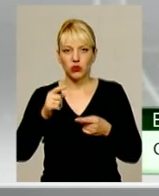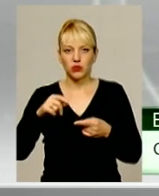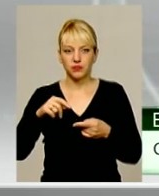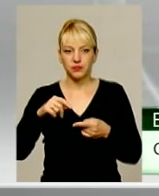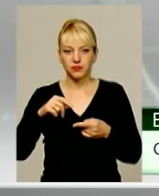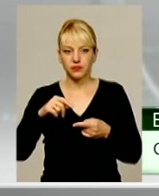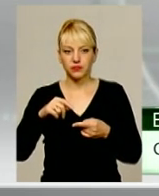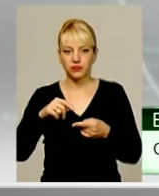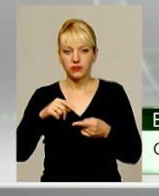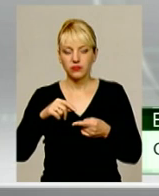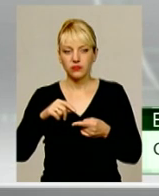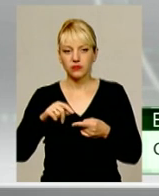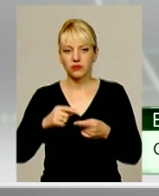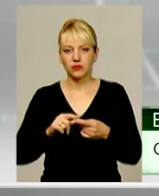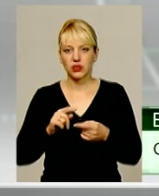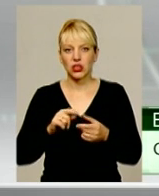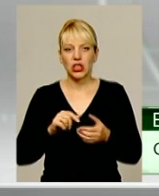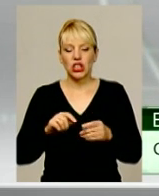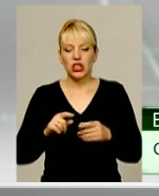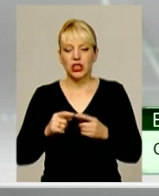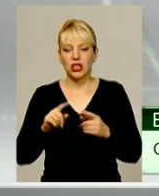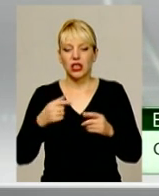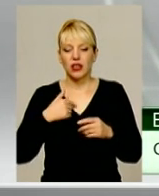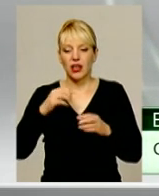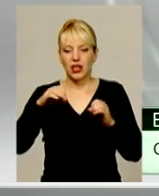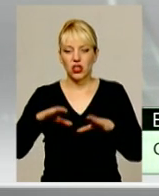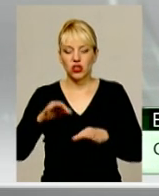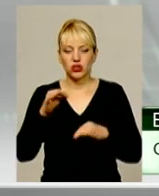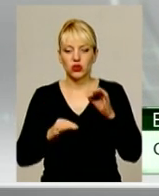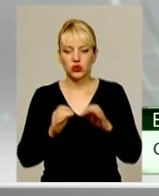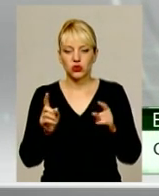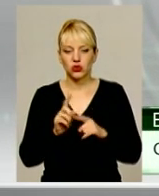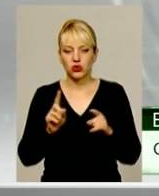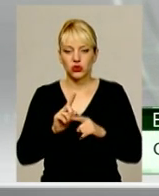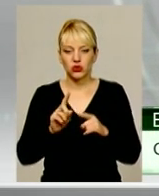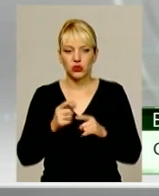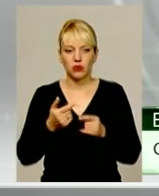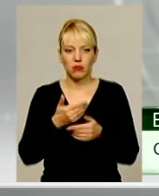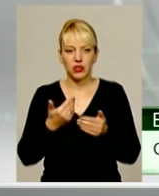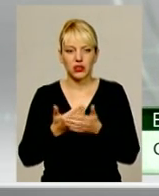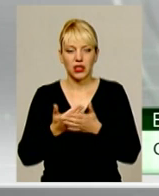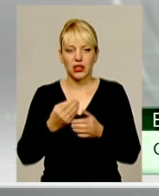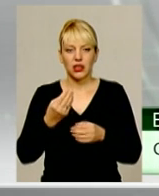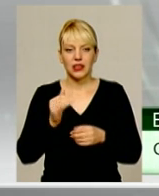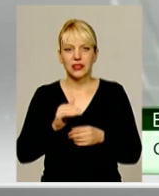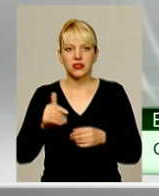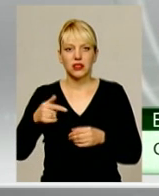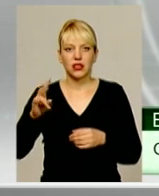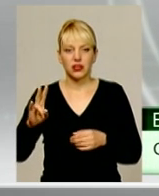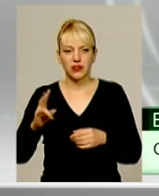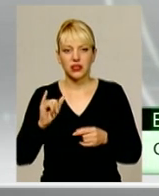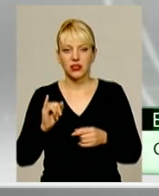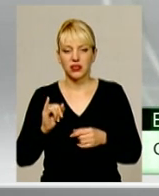газа, значить, через рішення суду, що ми до 646 тисяч гривень, і не закриваючи